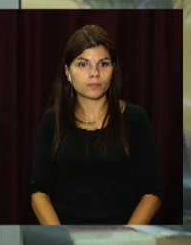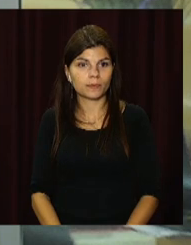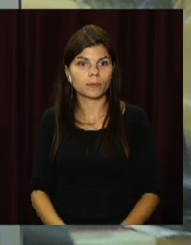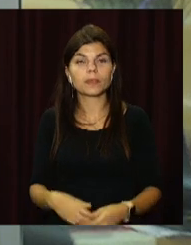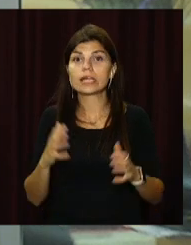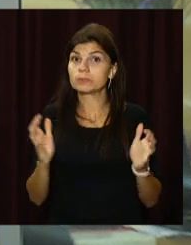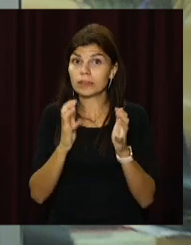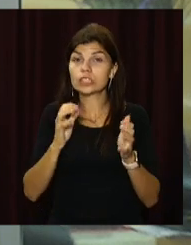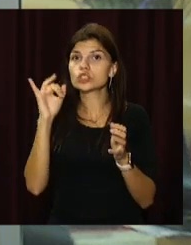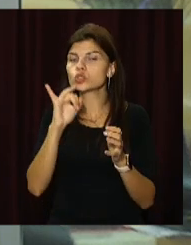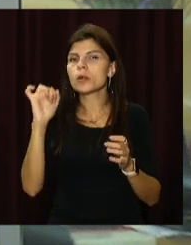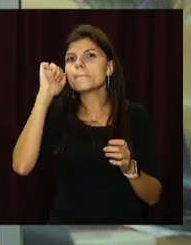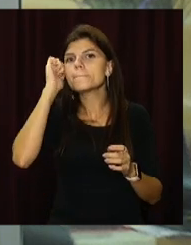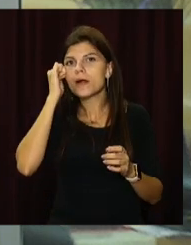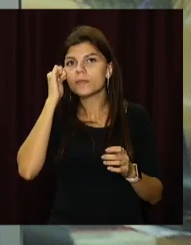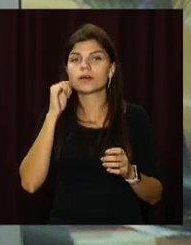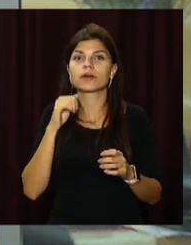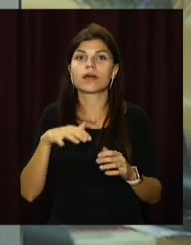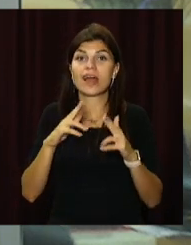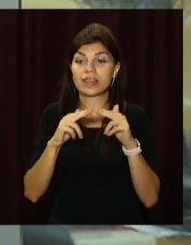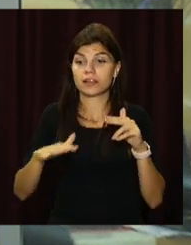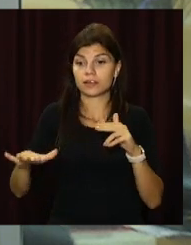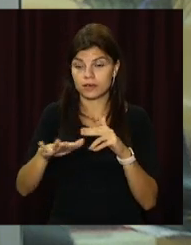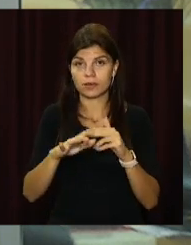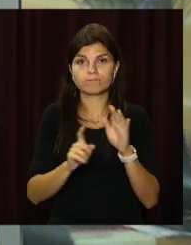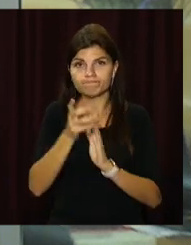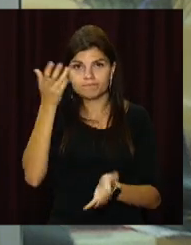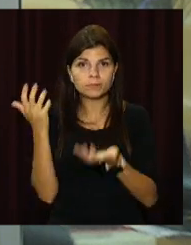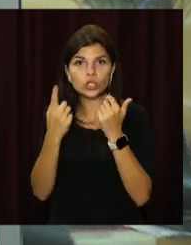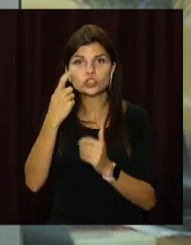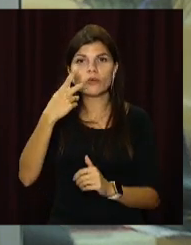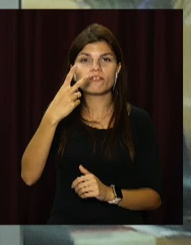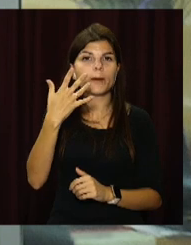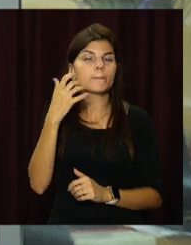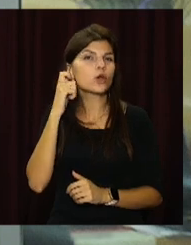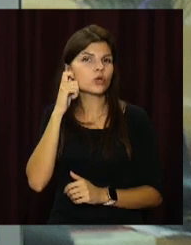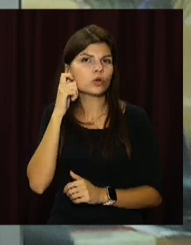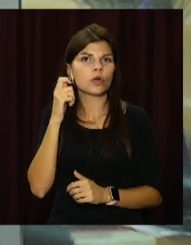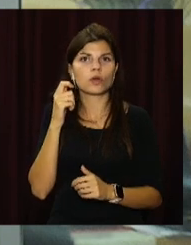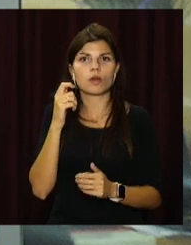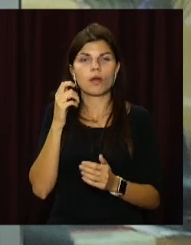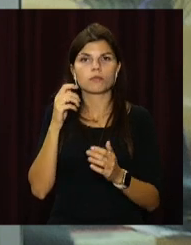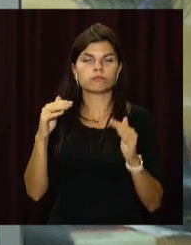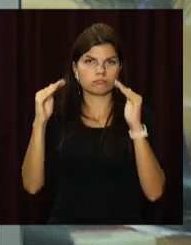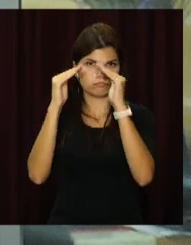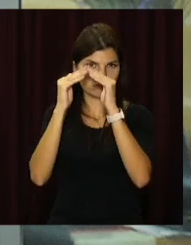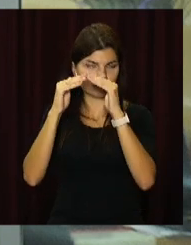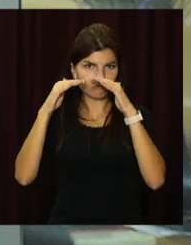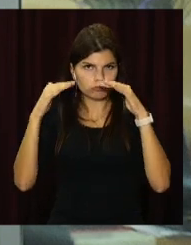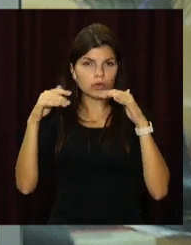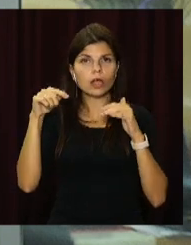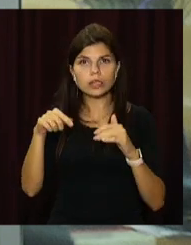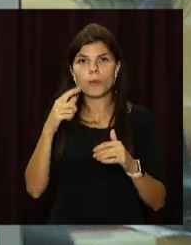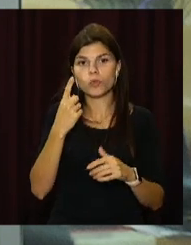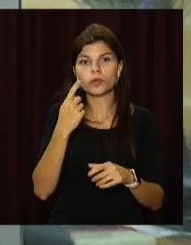Зберегти історичну пам'ятку. В середмісті Дніпра почнуть реставрацію 125-річного прибуткового будинку. Саме там